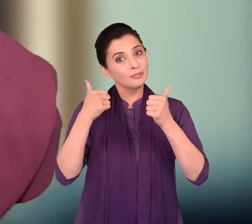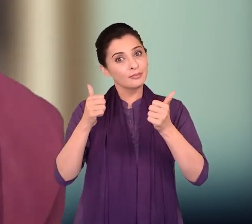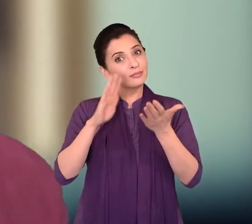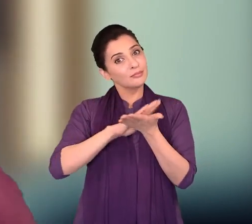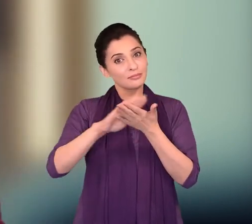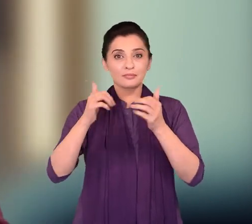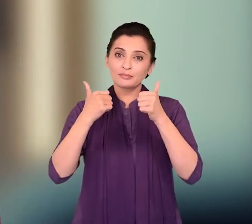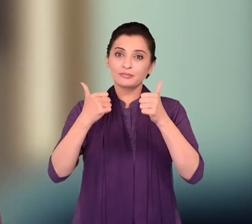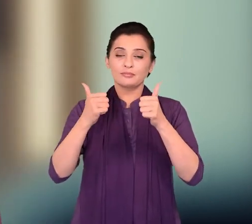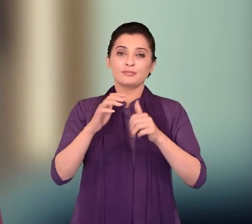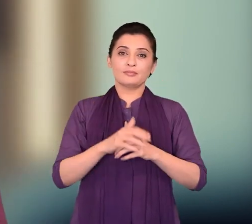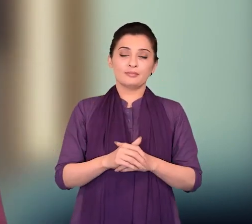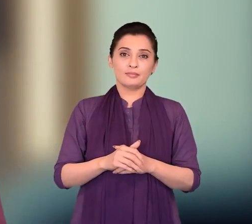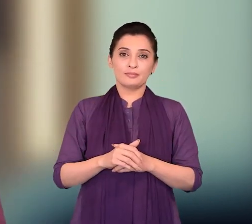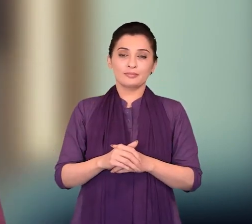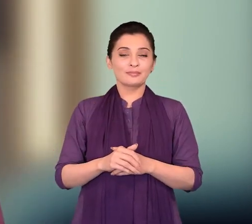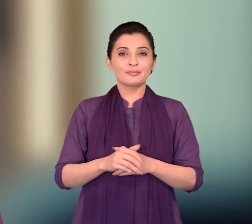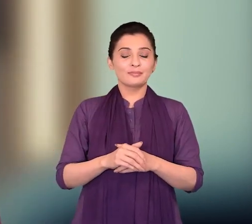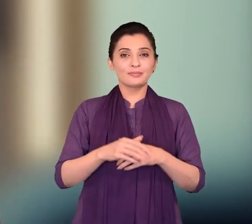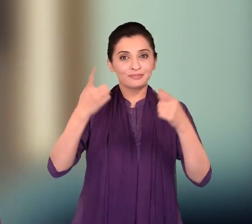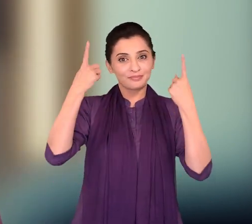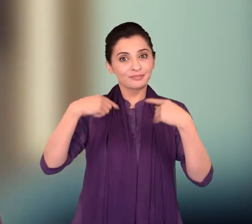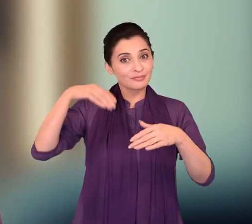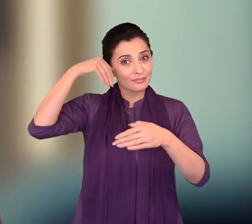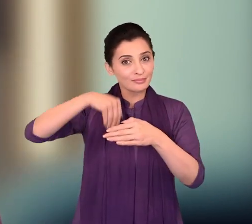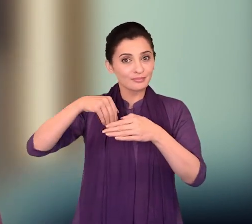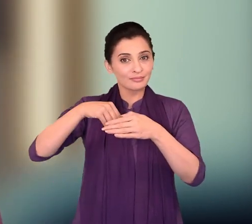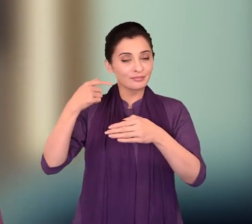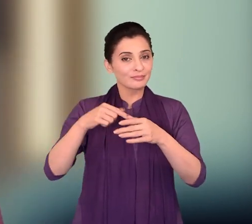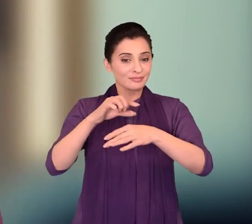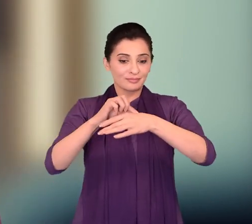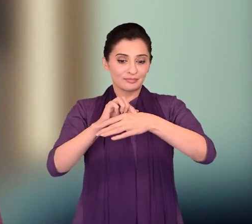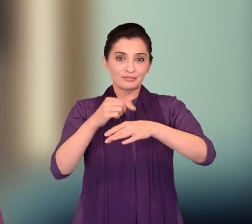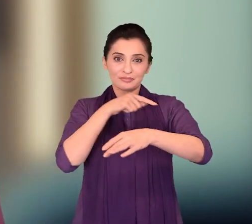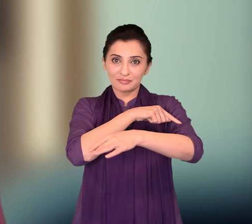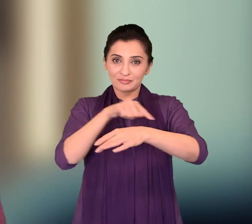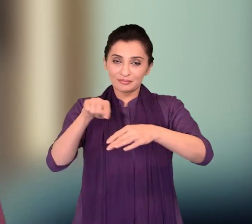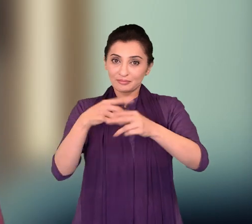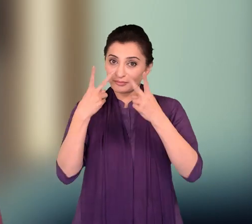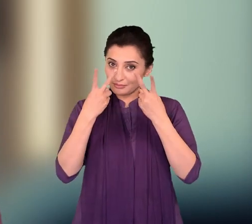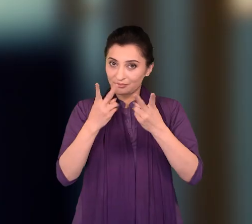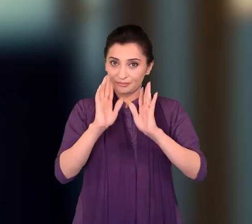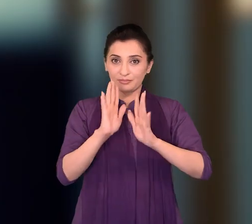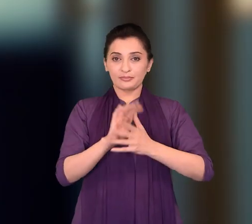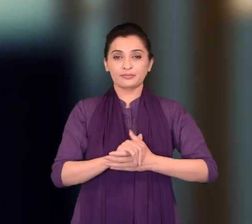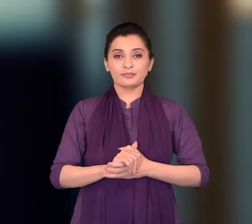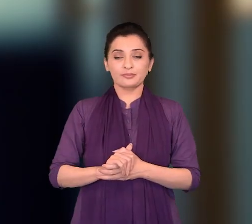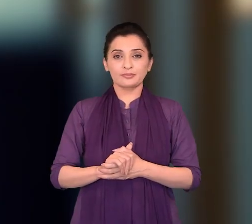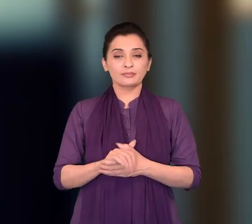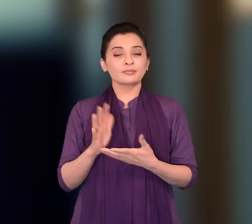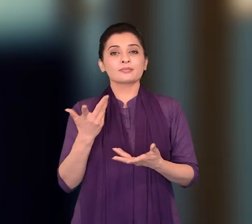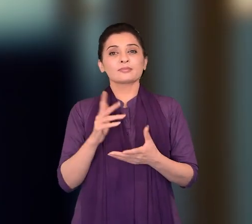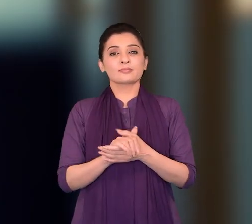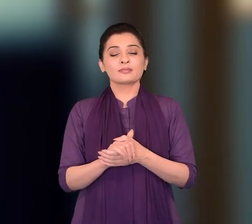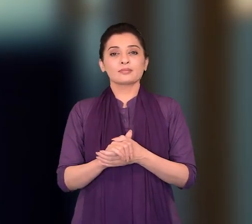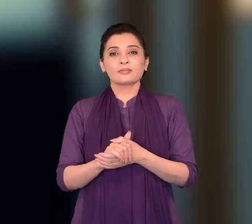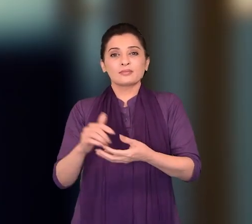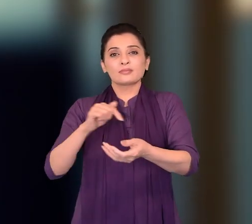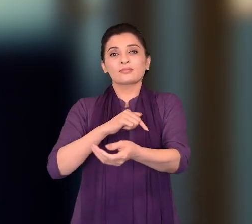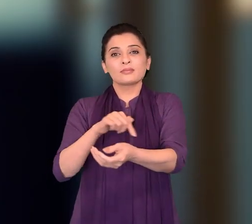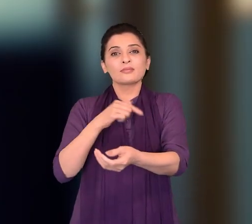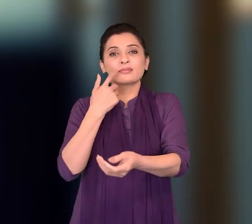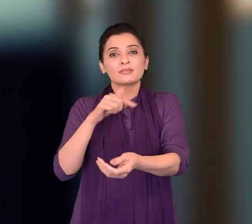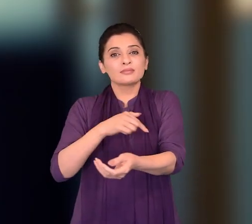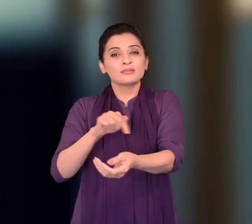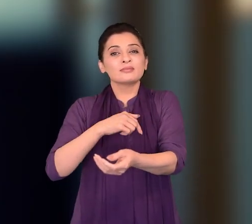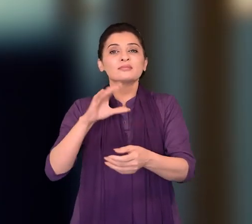ایسا کینوس ہے جس کے اوپر آپ کی جو جسم کی کیفیت ہے اندرونی وہ اس کے اوپر ظاہر ہوتی ہے. فار ایگزامپل